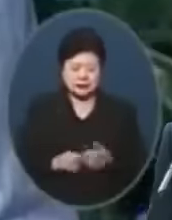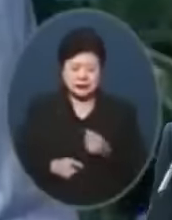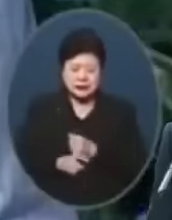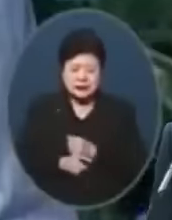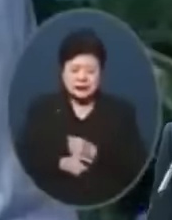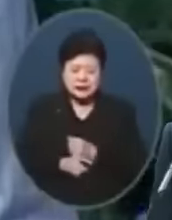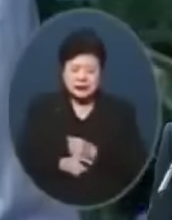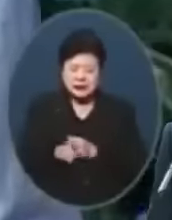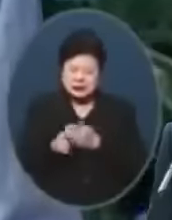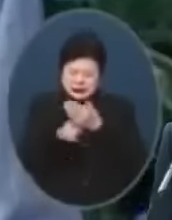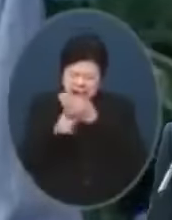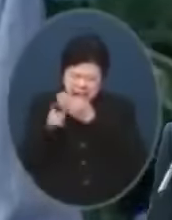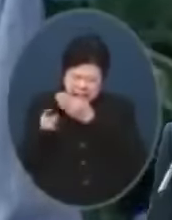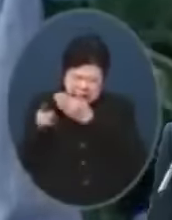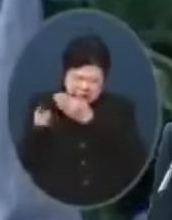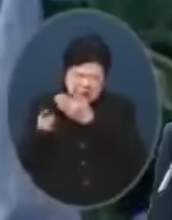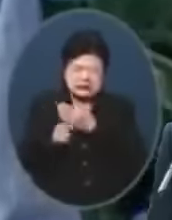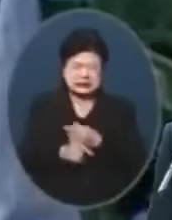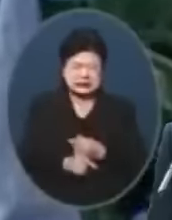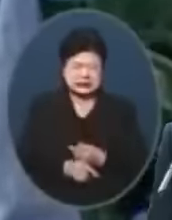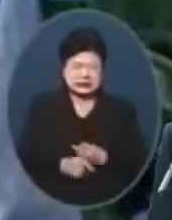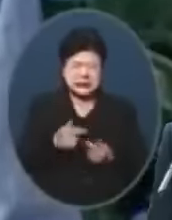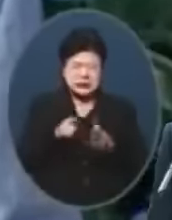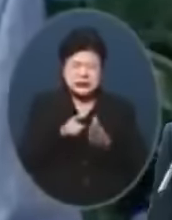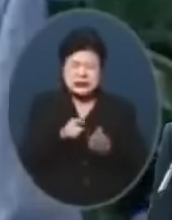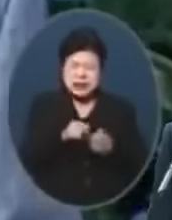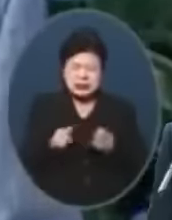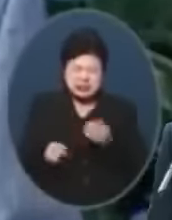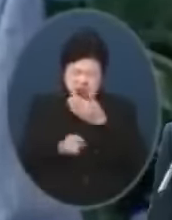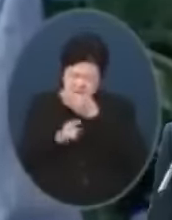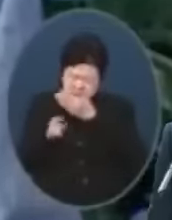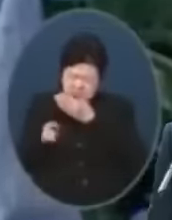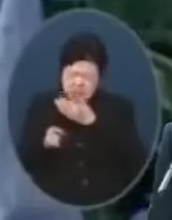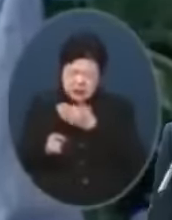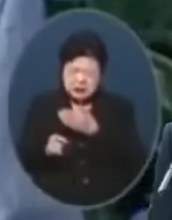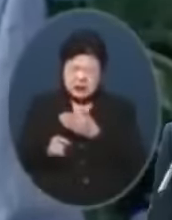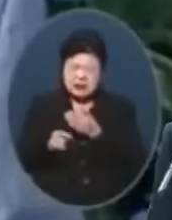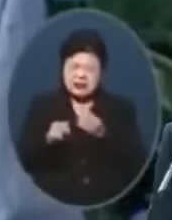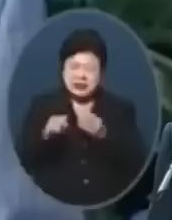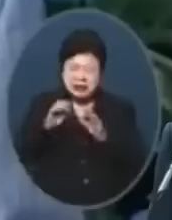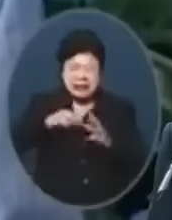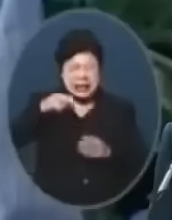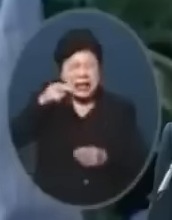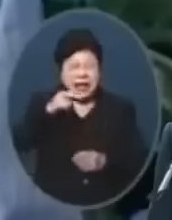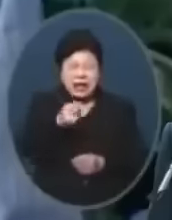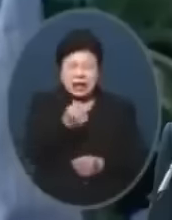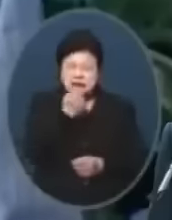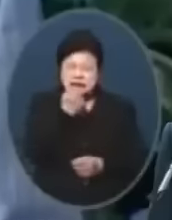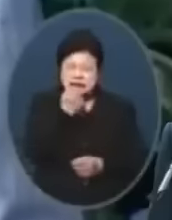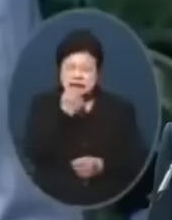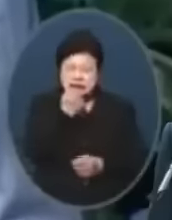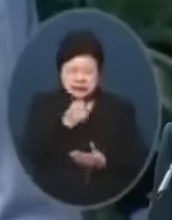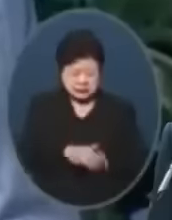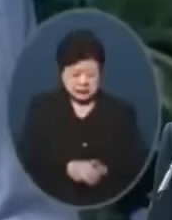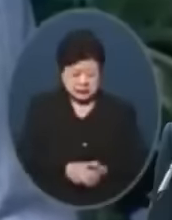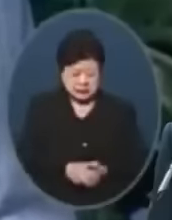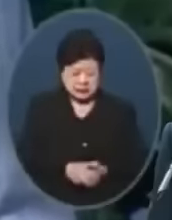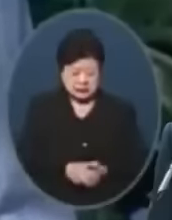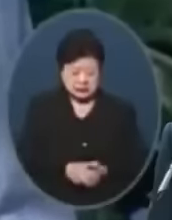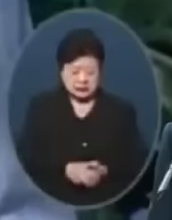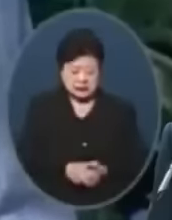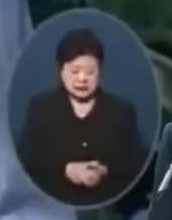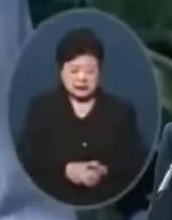저런 인생이다 있는 저기 다 크리스찬이냐 저기 다 천당 가느냐 저런 것이 천당 가면 나는 안 가겠다